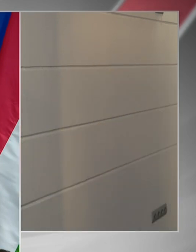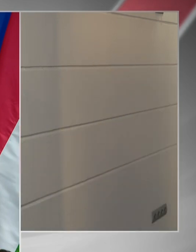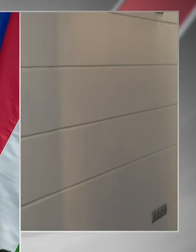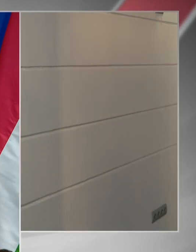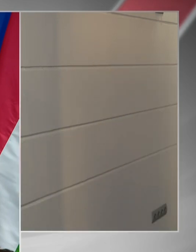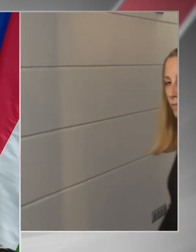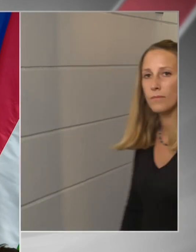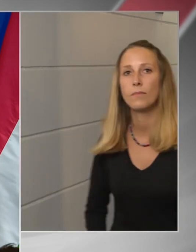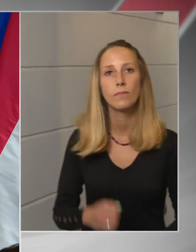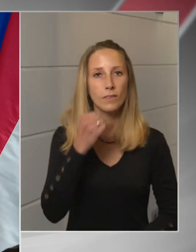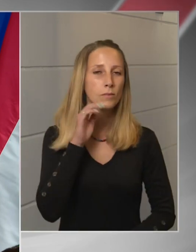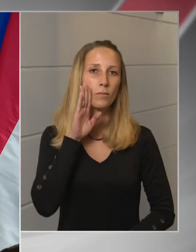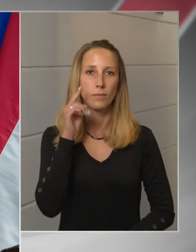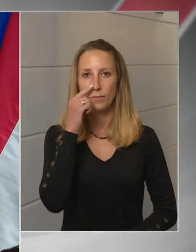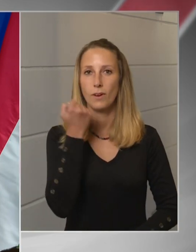Mondinár.